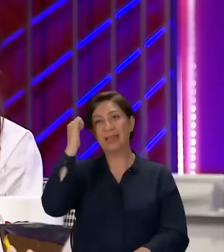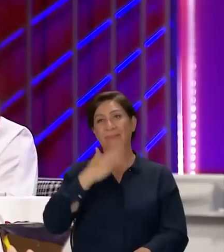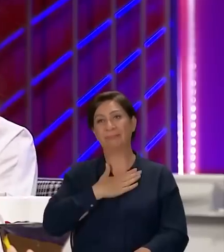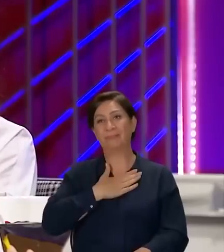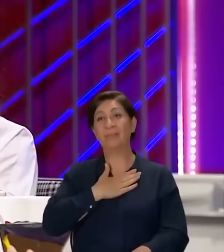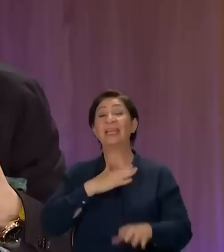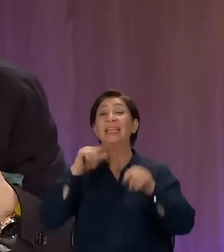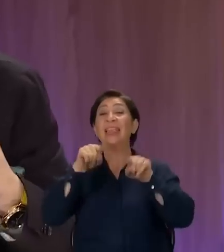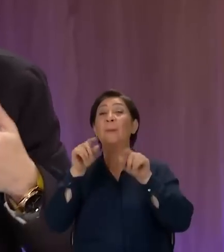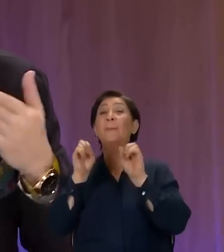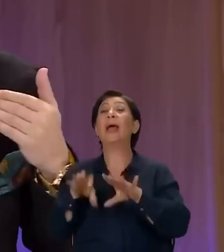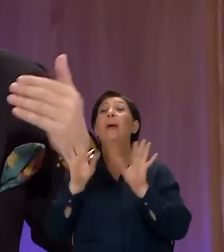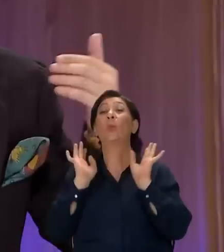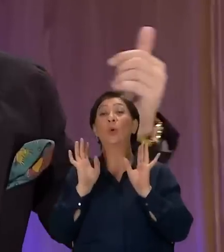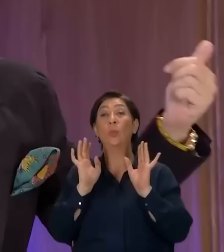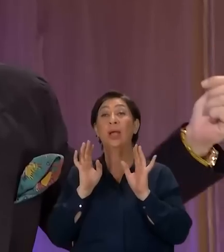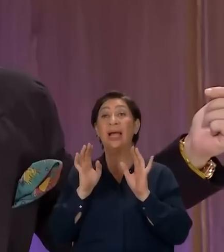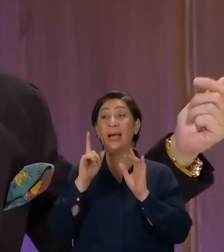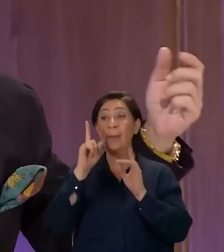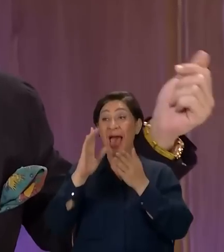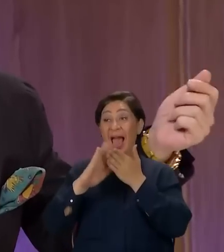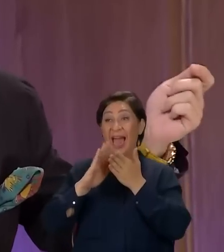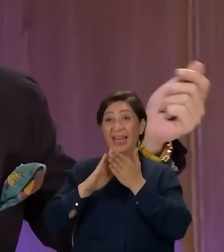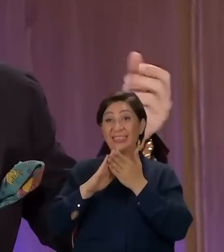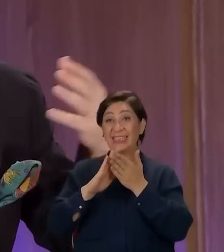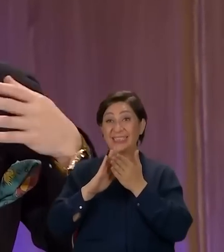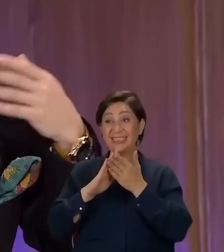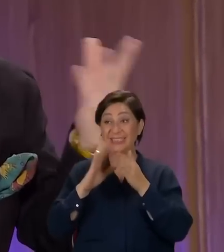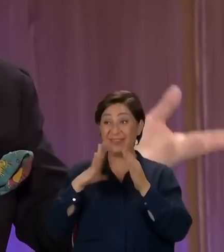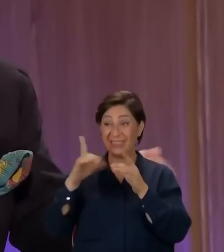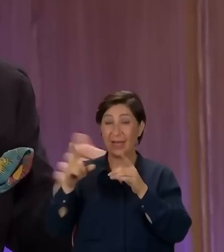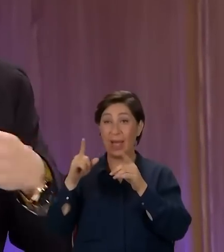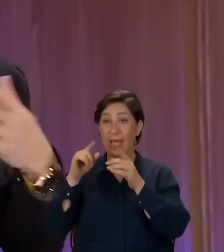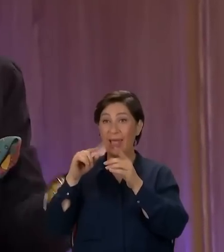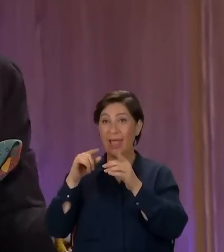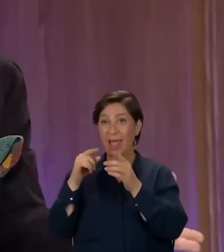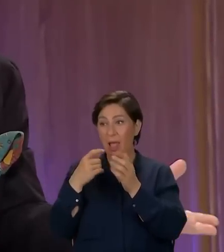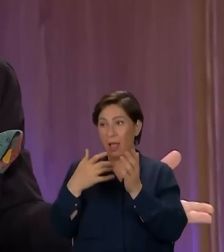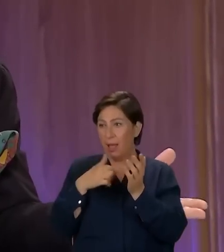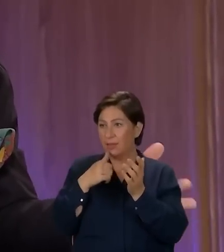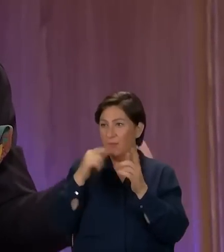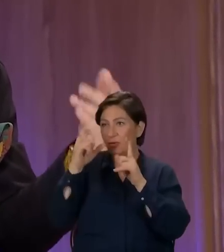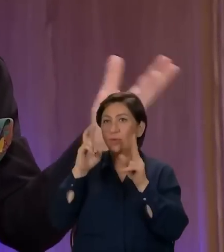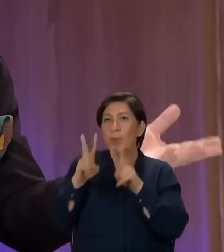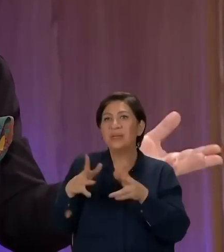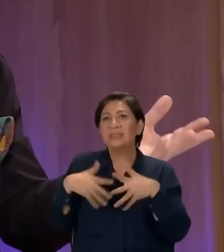Fakat takibi de bırakamıyorum çünkü... Bir arkadaş vardı, onu takip ediyordum. Adamı istemiyorum, adamın